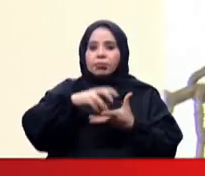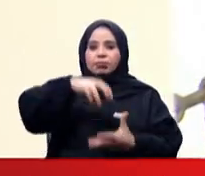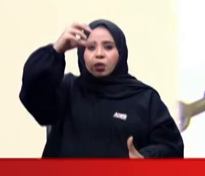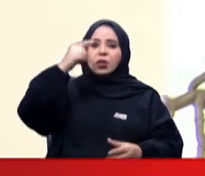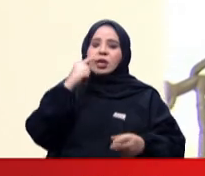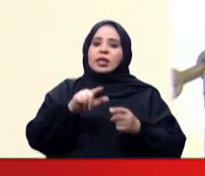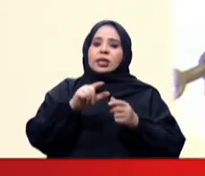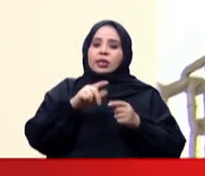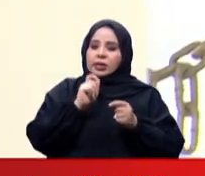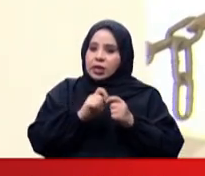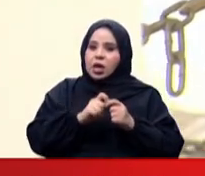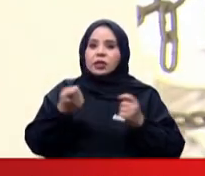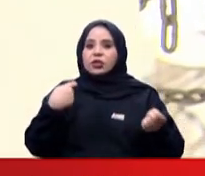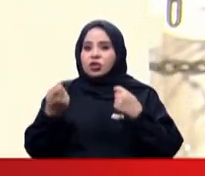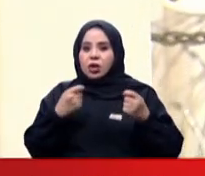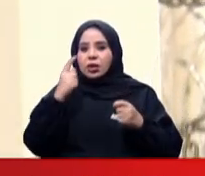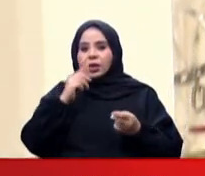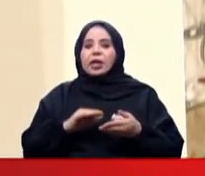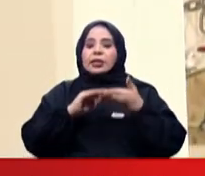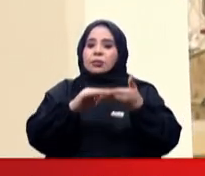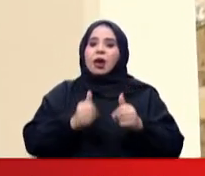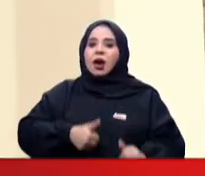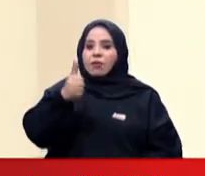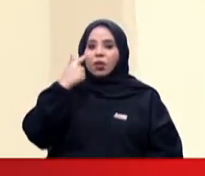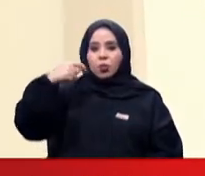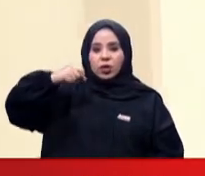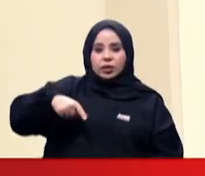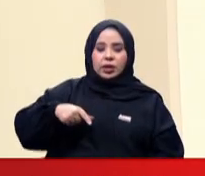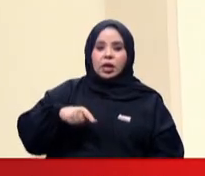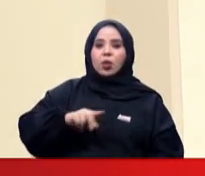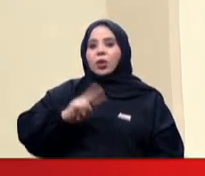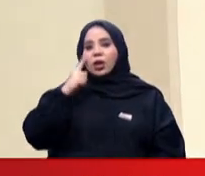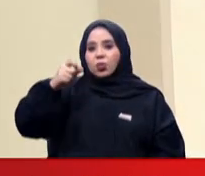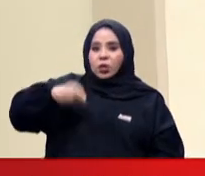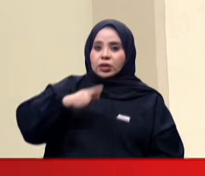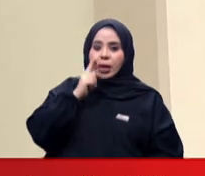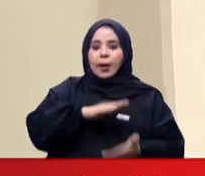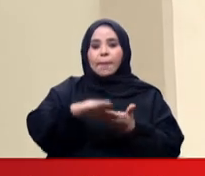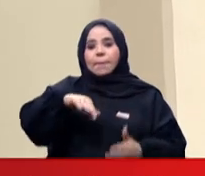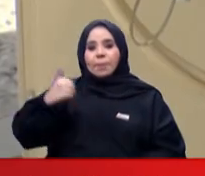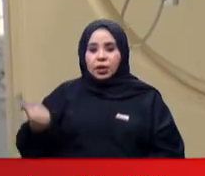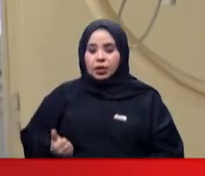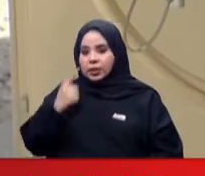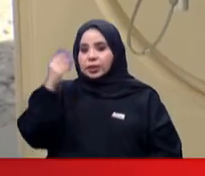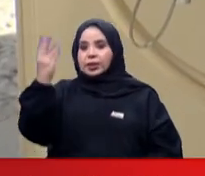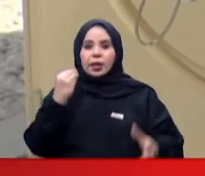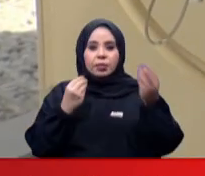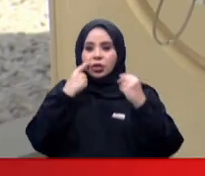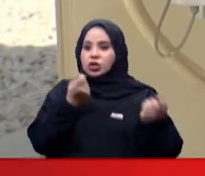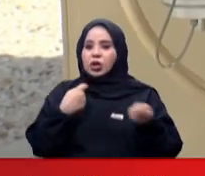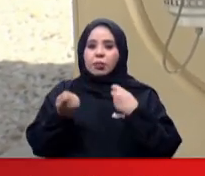والصناعي والتجاري، وتوفير خدمة أفضل للمواطنين والمقيمين في المملكة، والعمل على جذب الاستثمارات